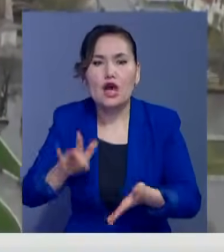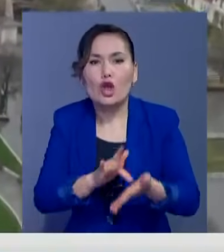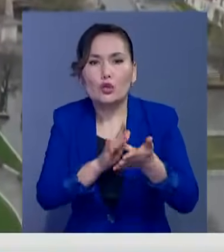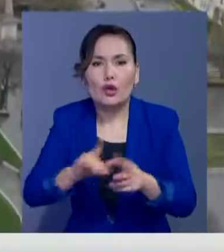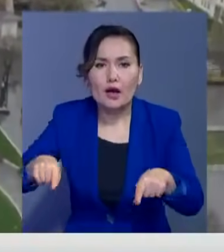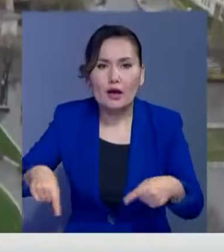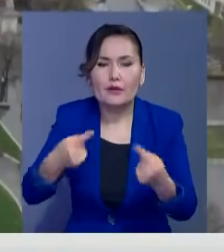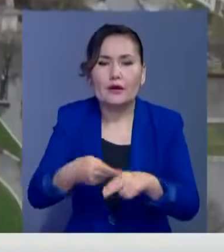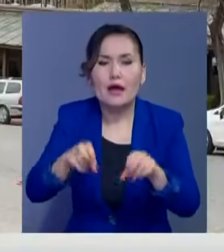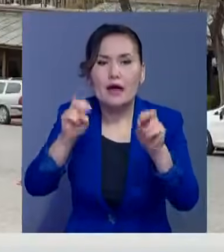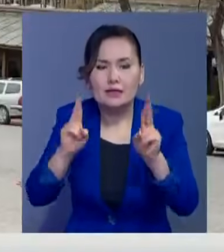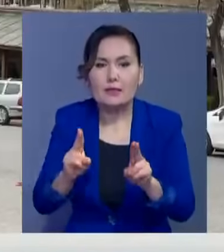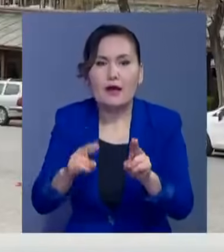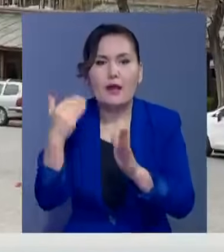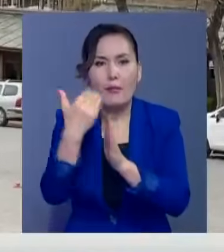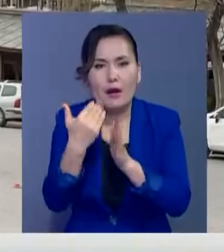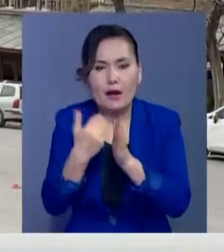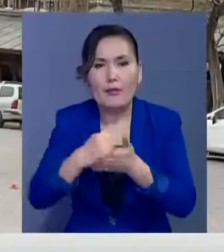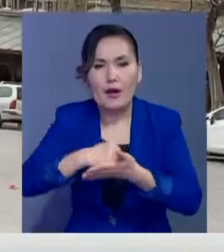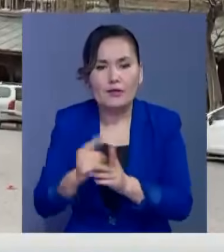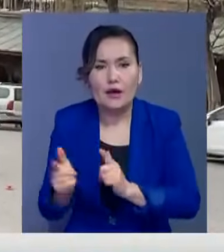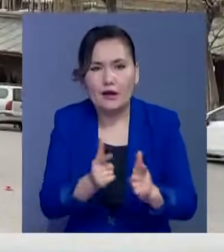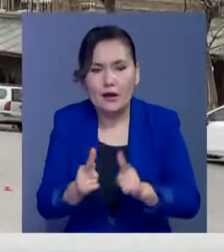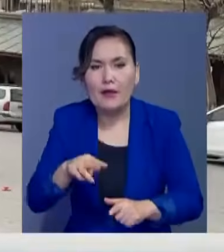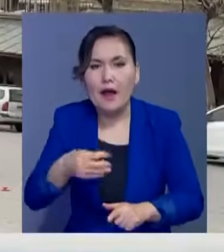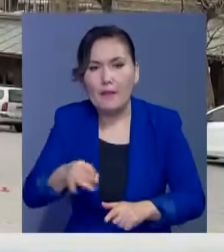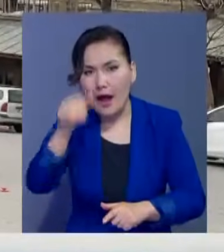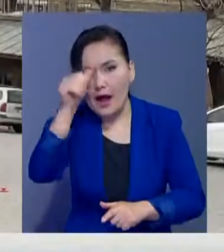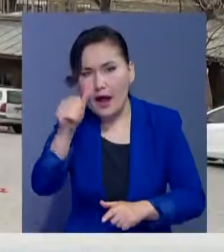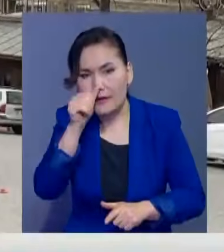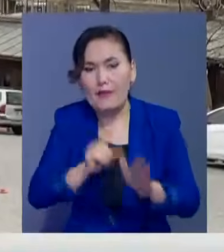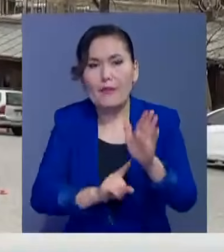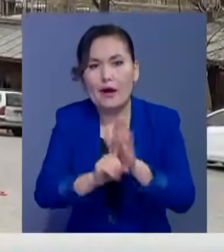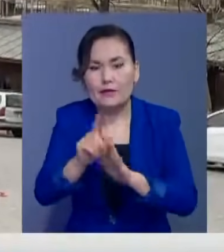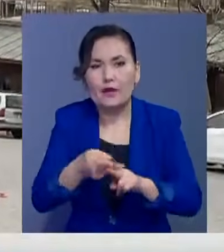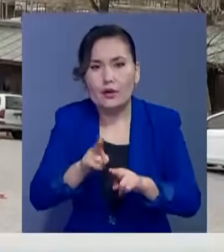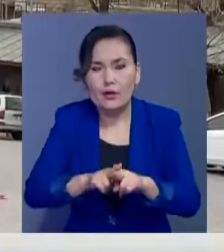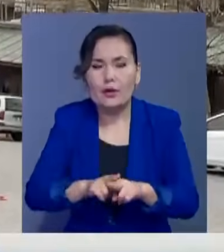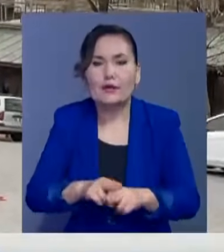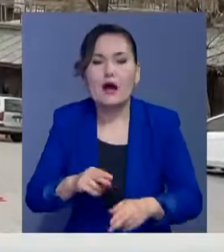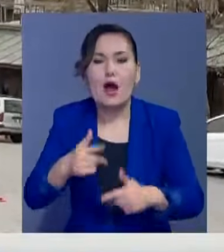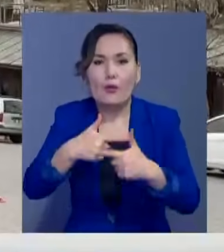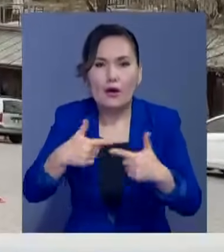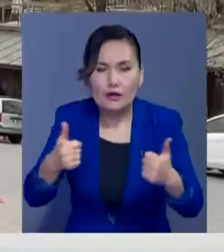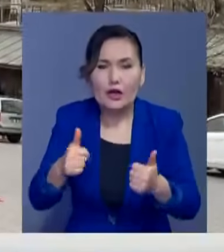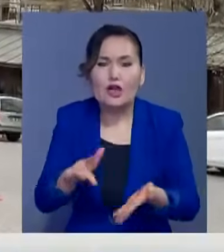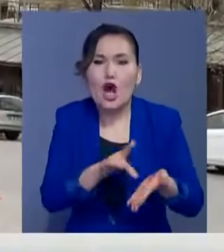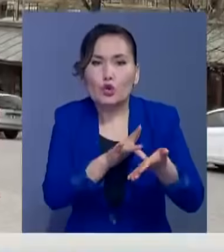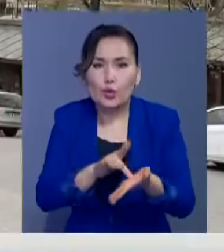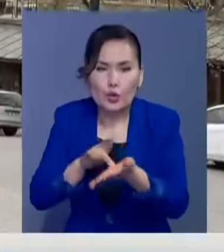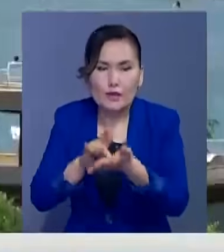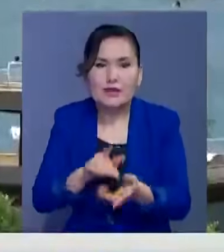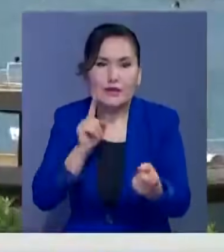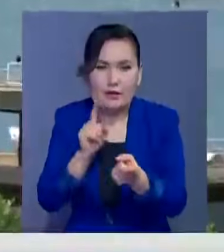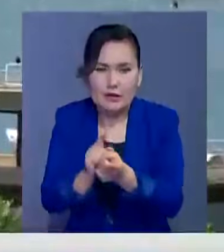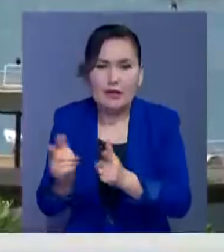жандандыру үшін арнайы жол картасын әзірледі. Мамыр айының соңында денсаулық сертификаттарын алған қонақ үйлер туристерді қабылдай